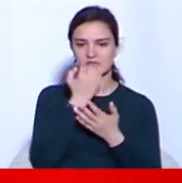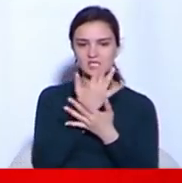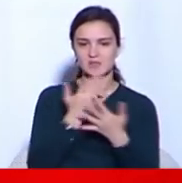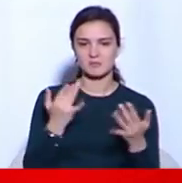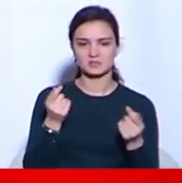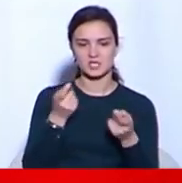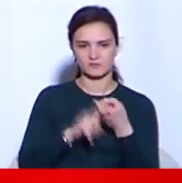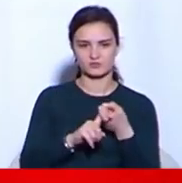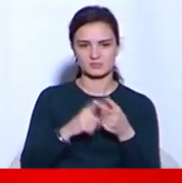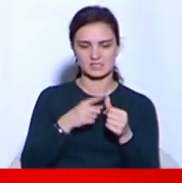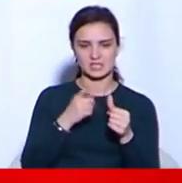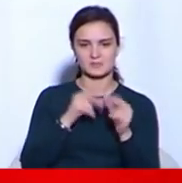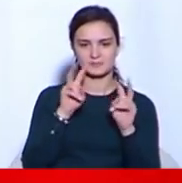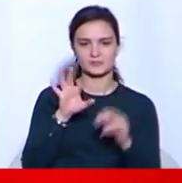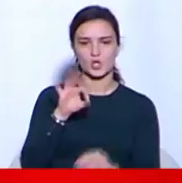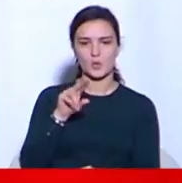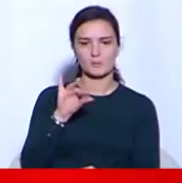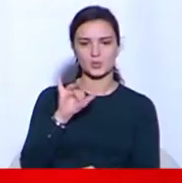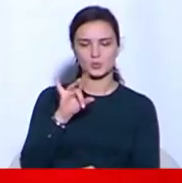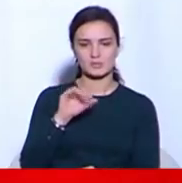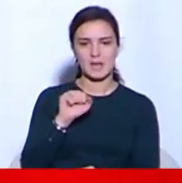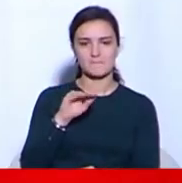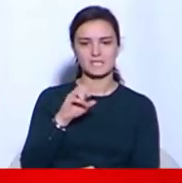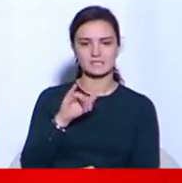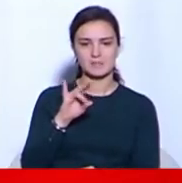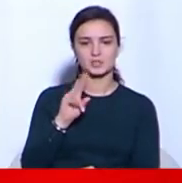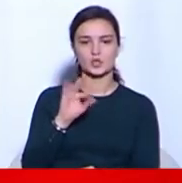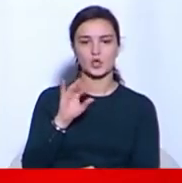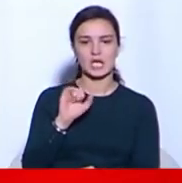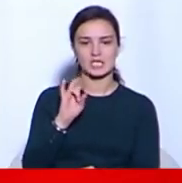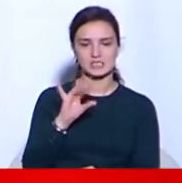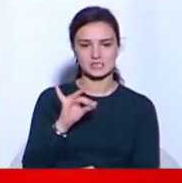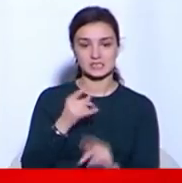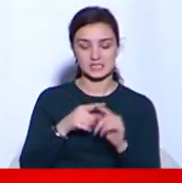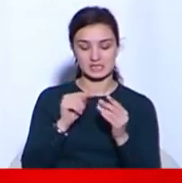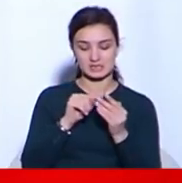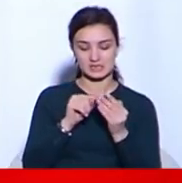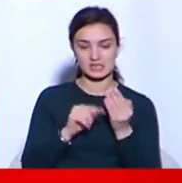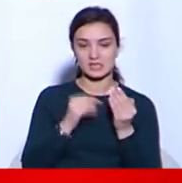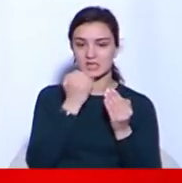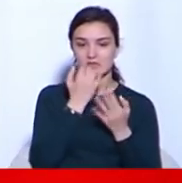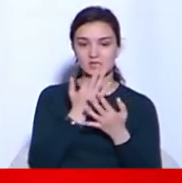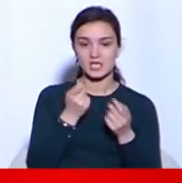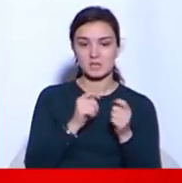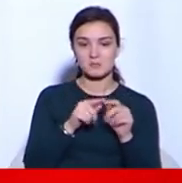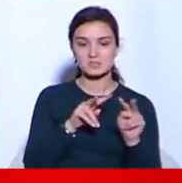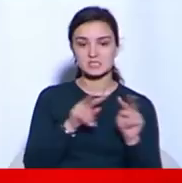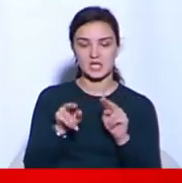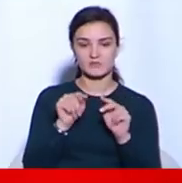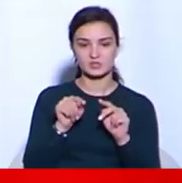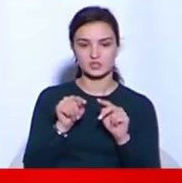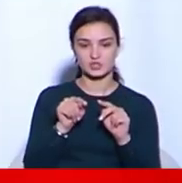ნივთიერებებთან დაკავშირებული და სახელწოდებებთან ოპიუმი, ამფეტამინი, კოკაინი, უბრალოდ აი ამ ნივთიერებების მსგავსი